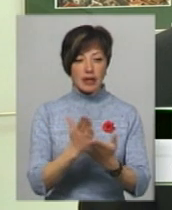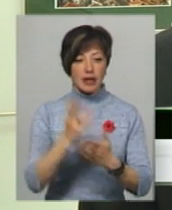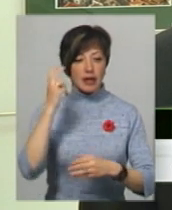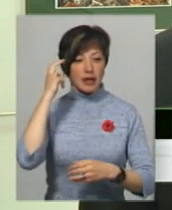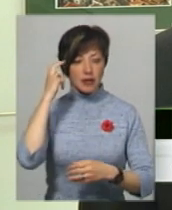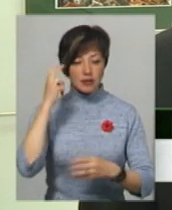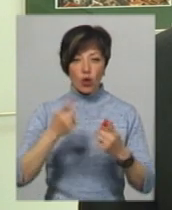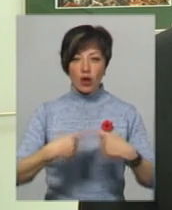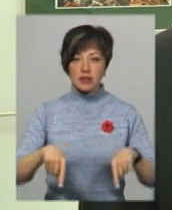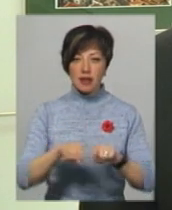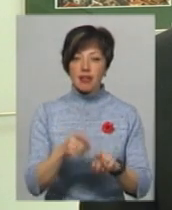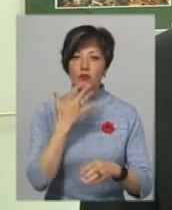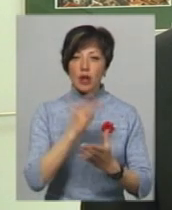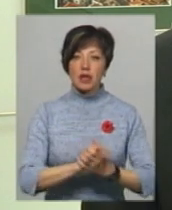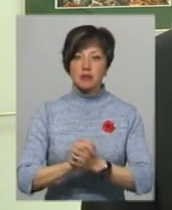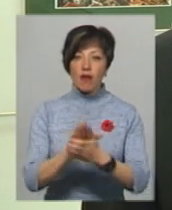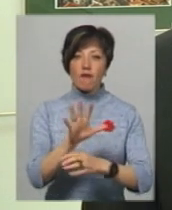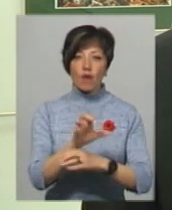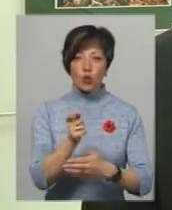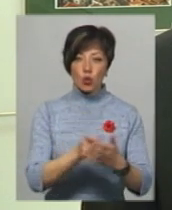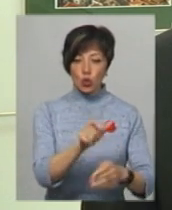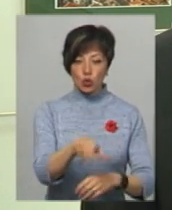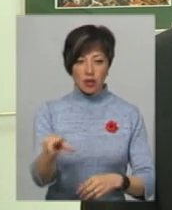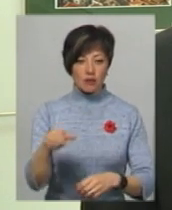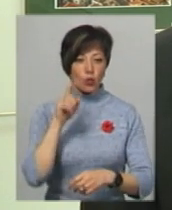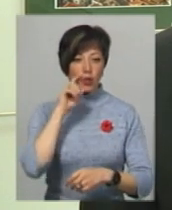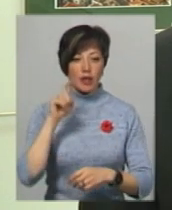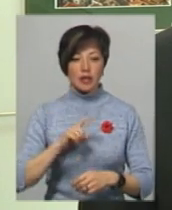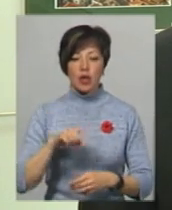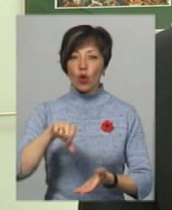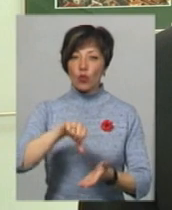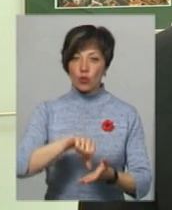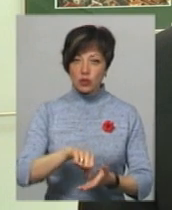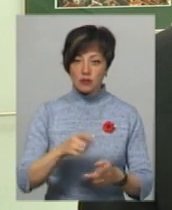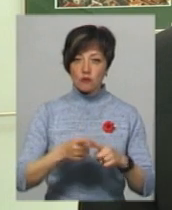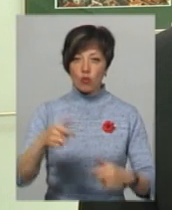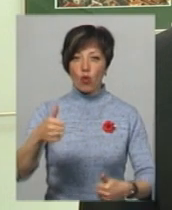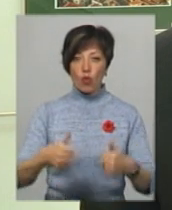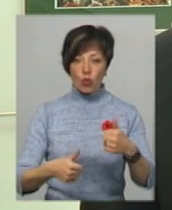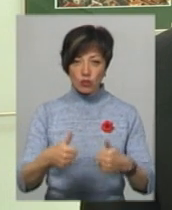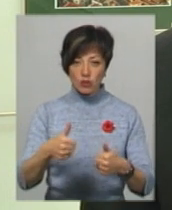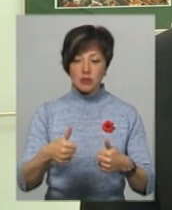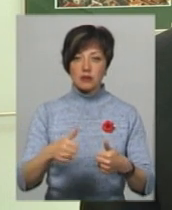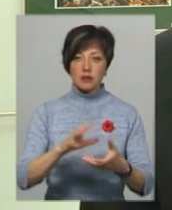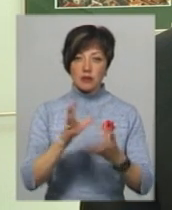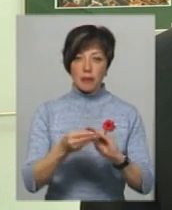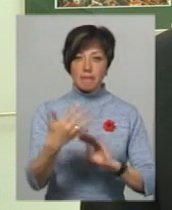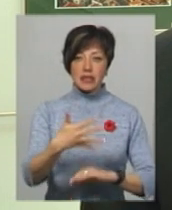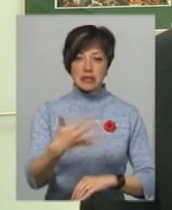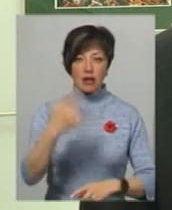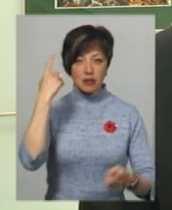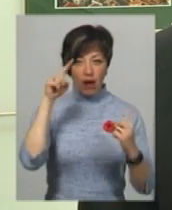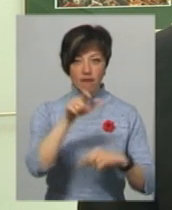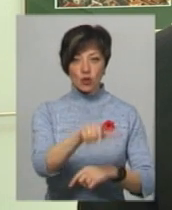Київська організація Національної спілки фотохудожників України. Участь у конкурсі взяло участь 50